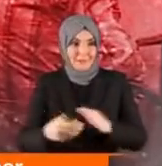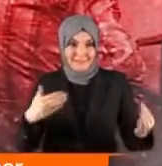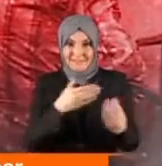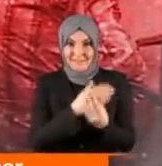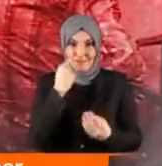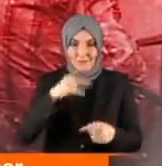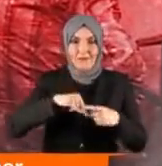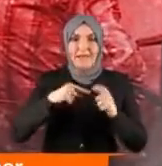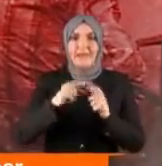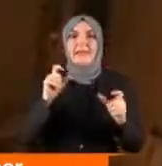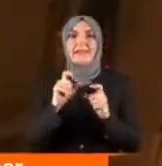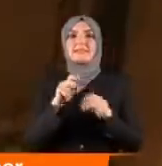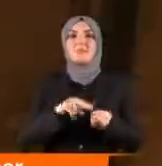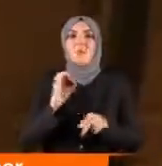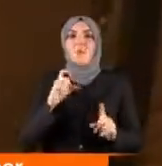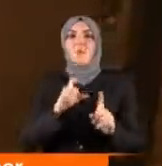alınmıştır